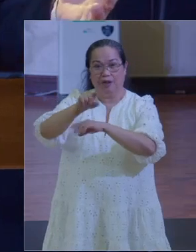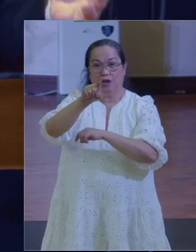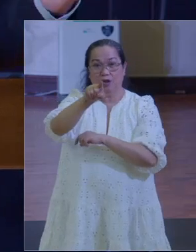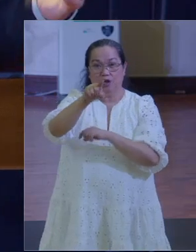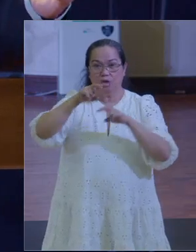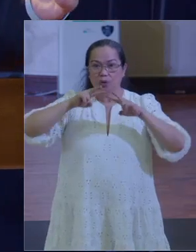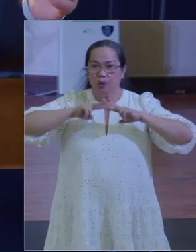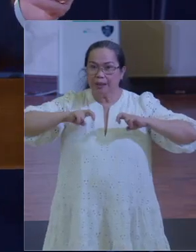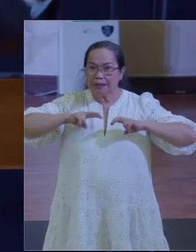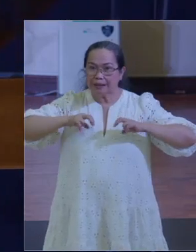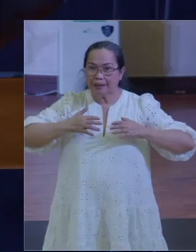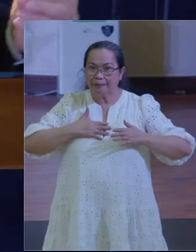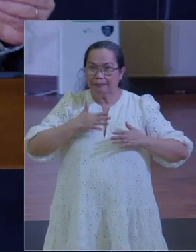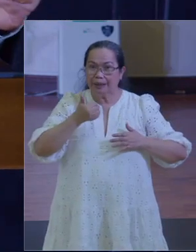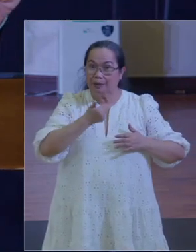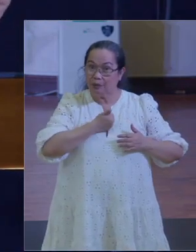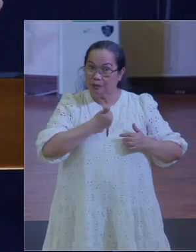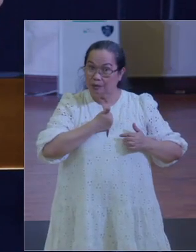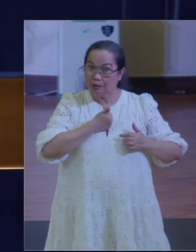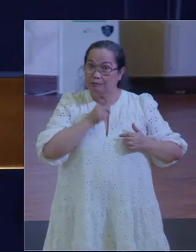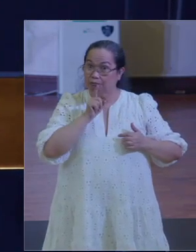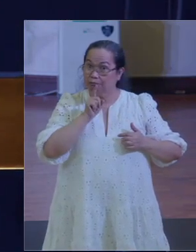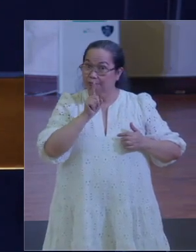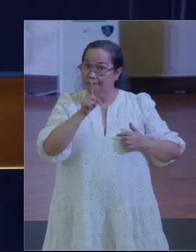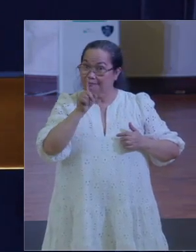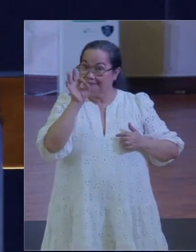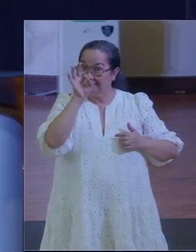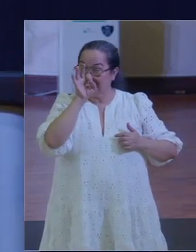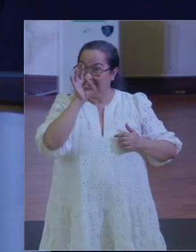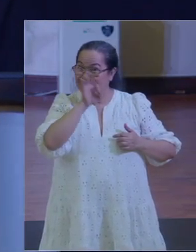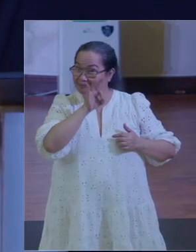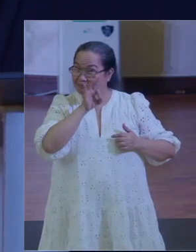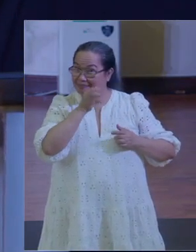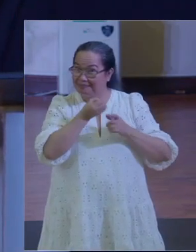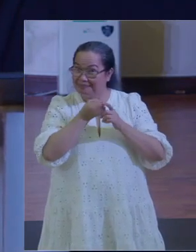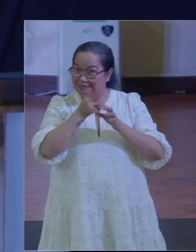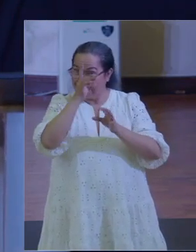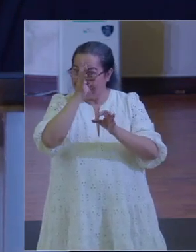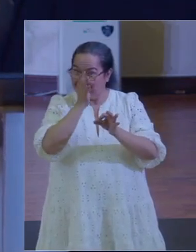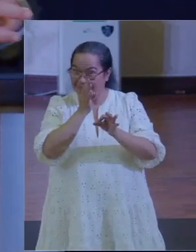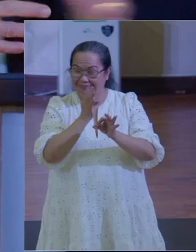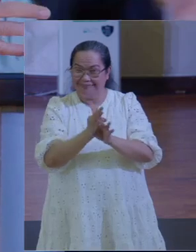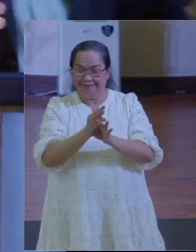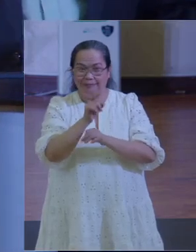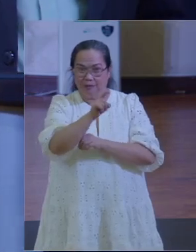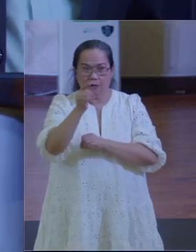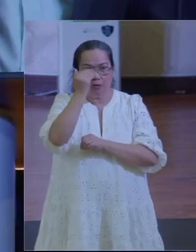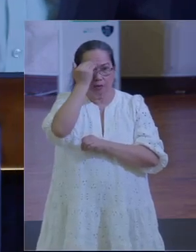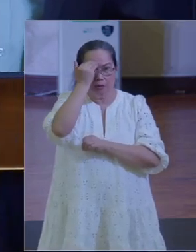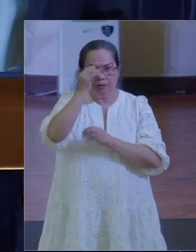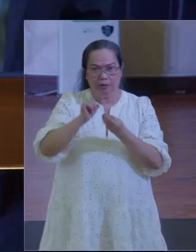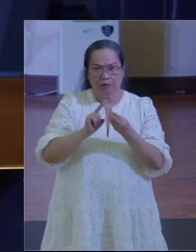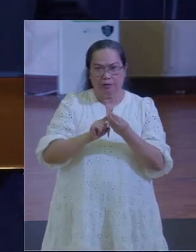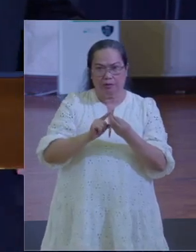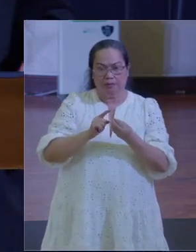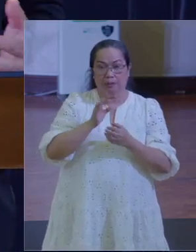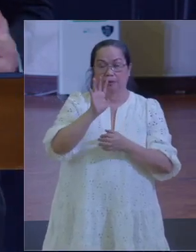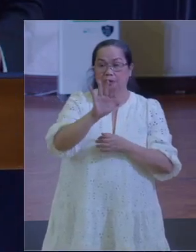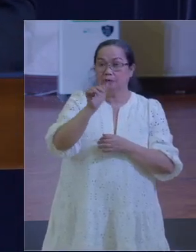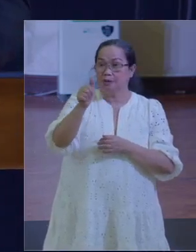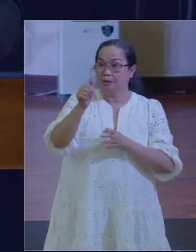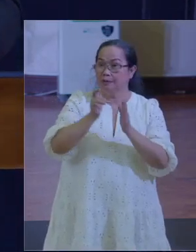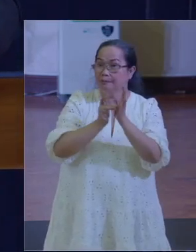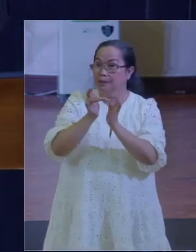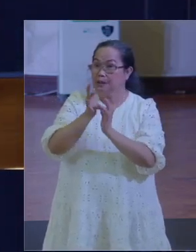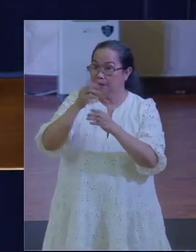yourselves to see whether you are in the faith. Test yourselves. Or do you not realize that this about yourselves, that Jesus Christ